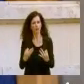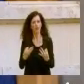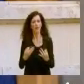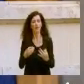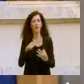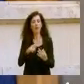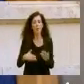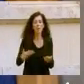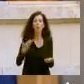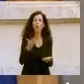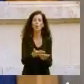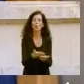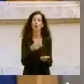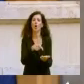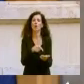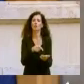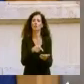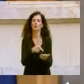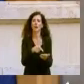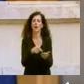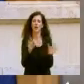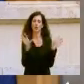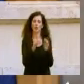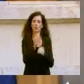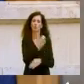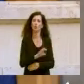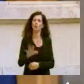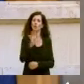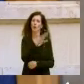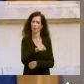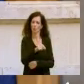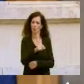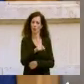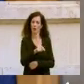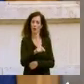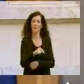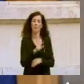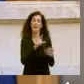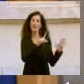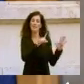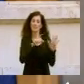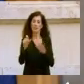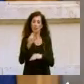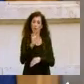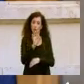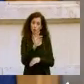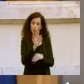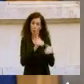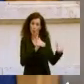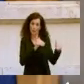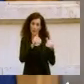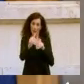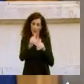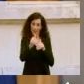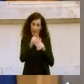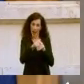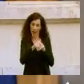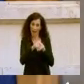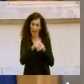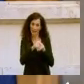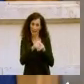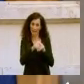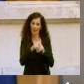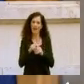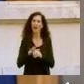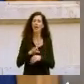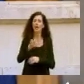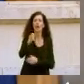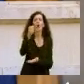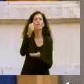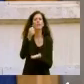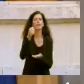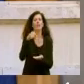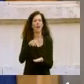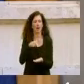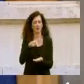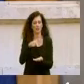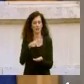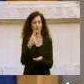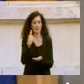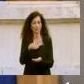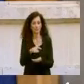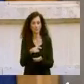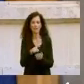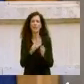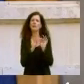una proposta da 200 da 750 miliardi con il recovery fund che renderà